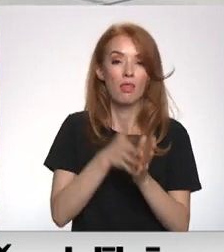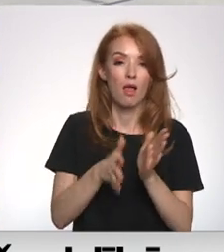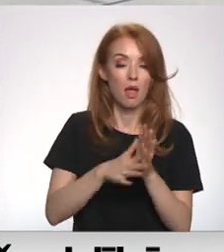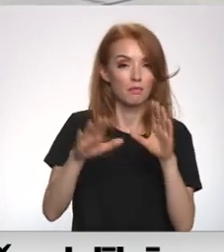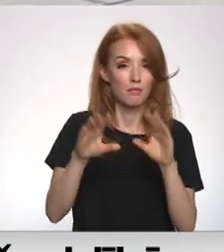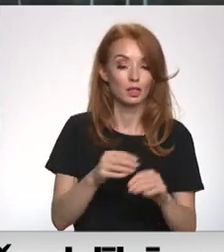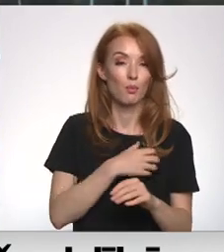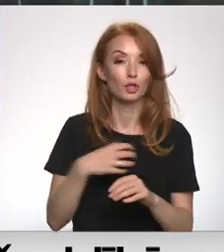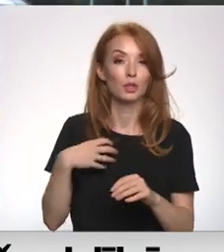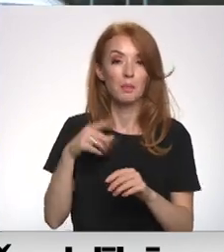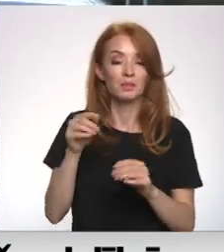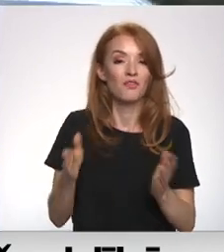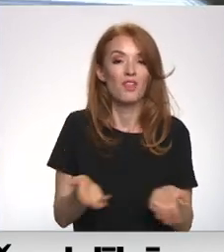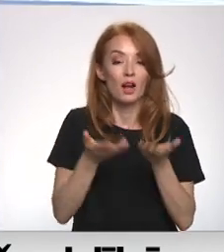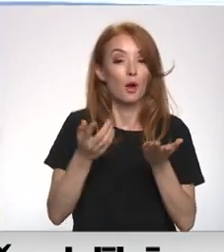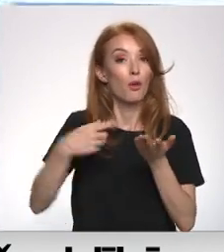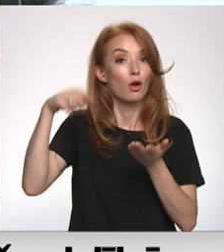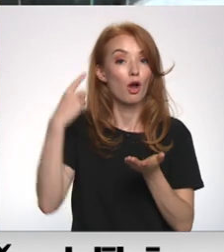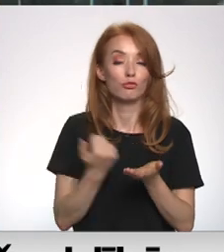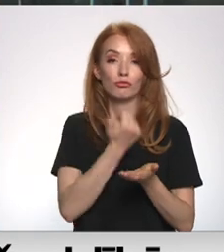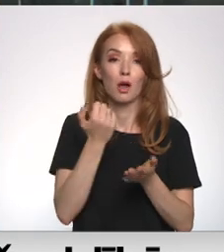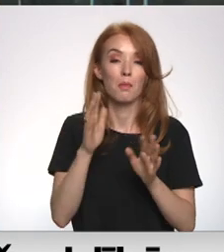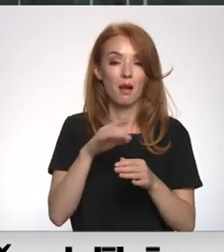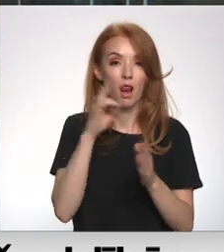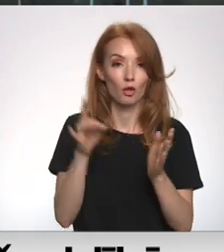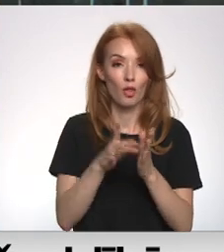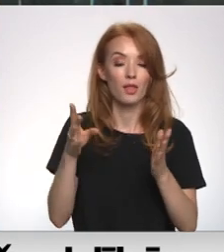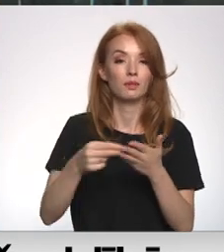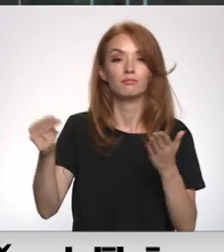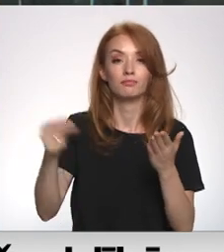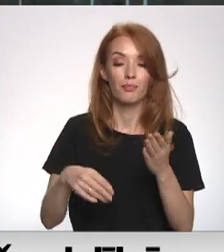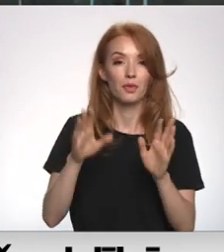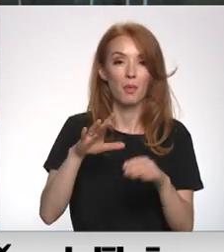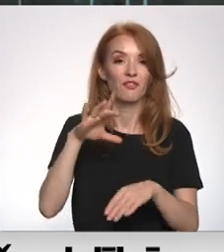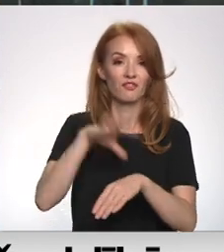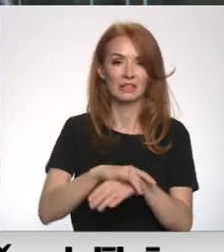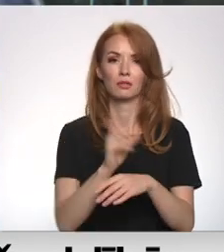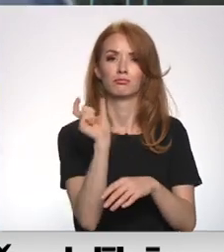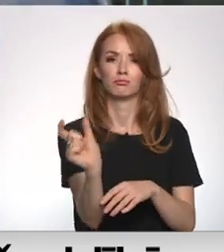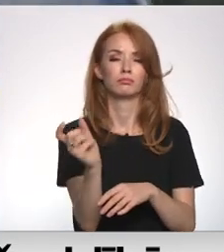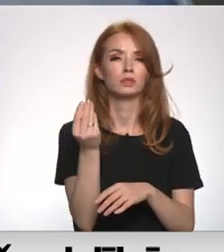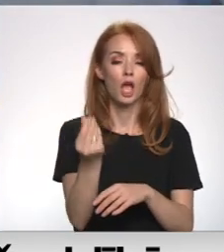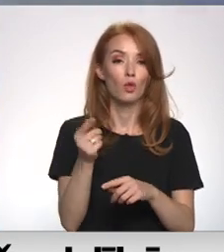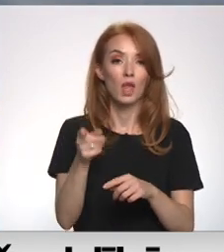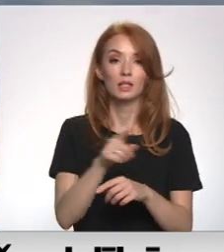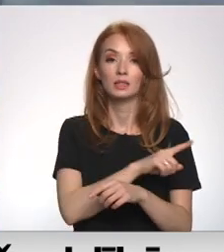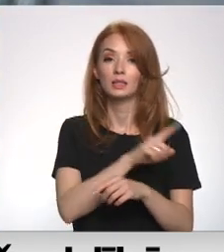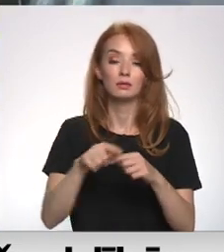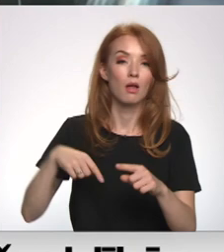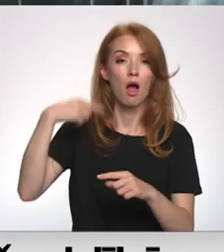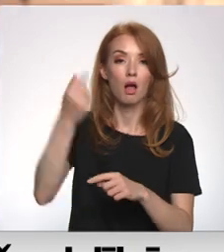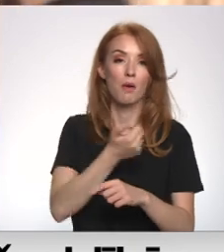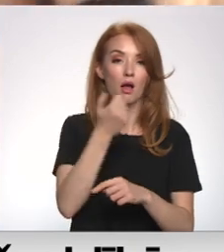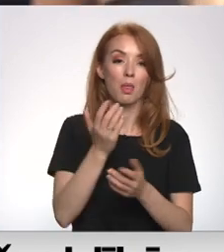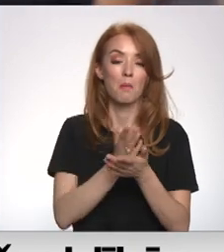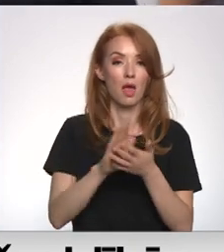Pašvaldībai nedaudz atvieglo tas, ka jau pagājušā gadā par elektroenerģiju noslēgts līgums par fiksētu cenu, un tas ir spēkā vēl līdz nākamā gada